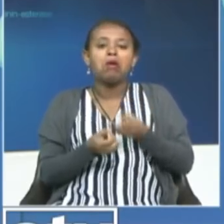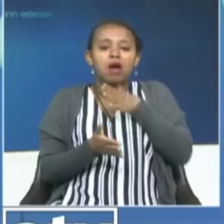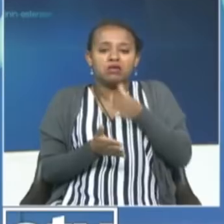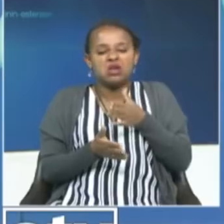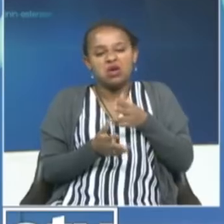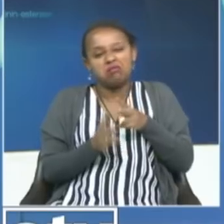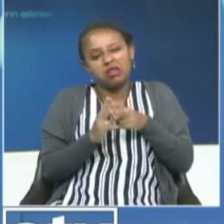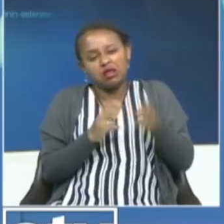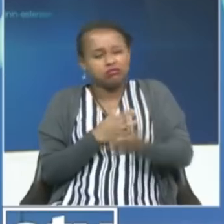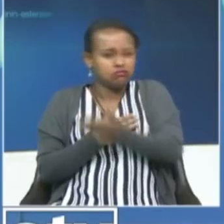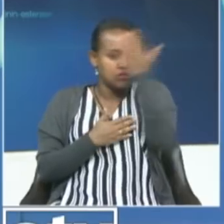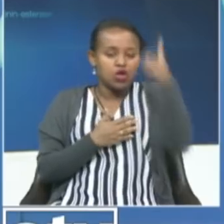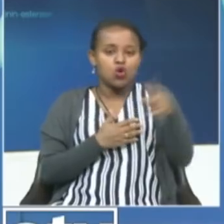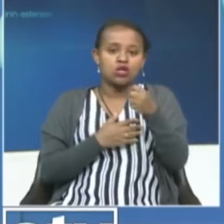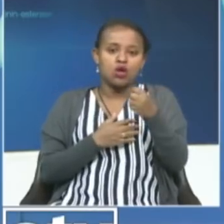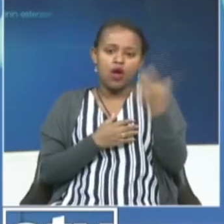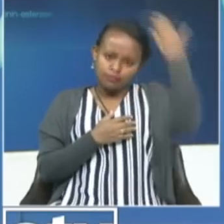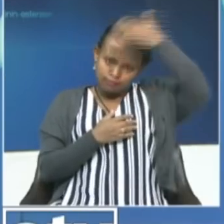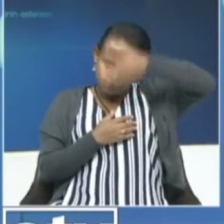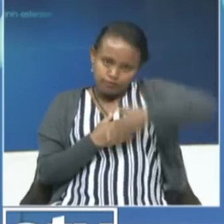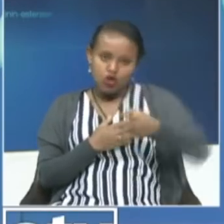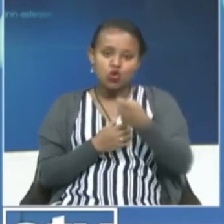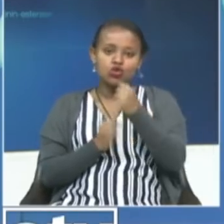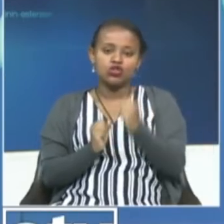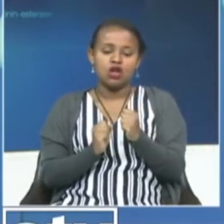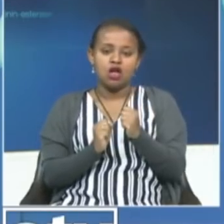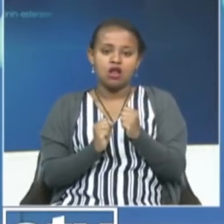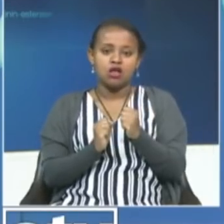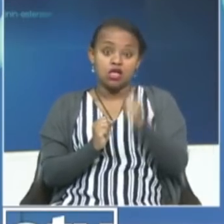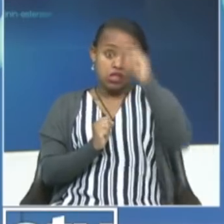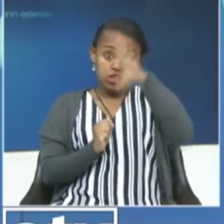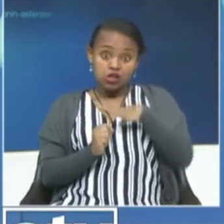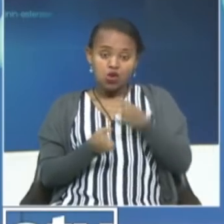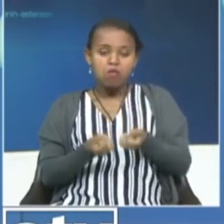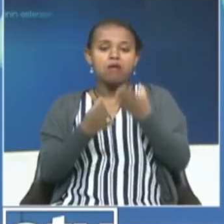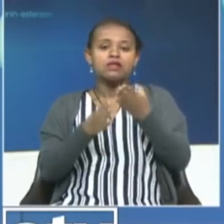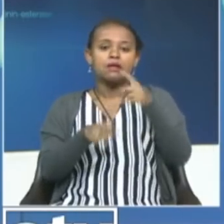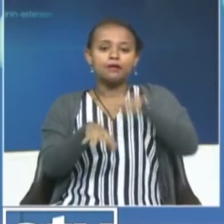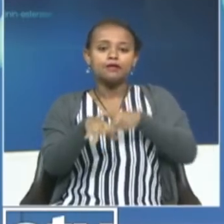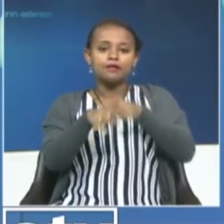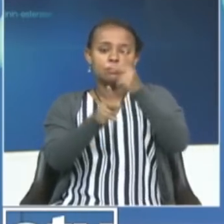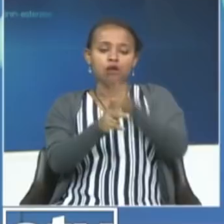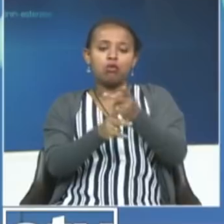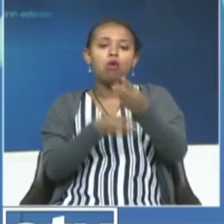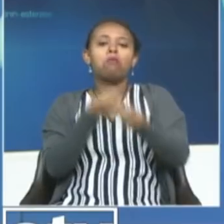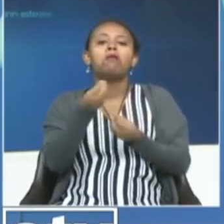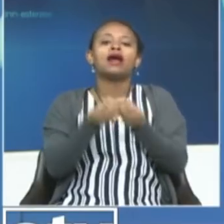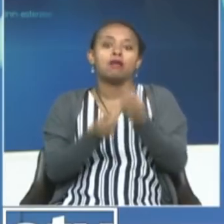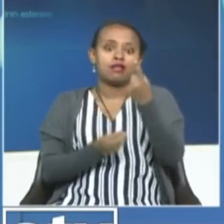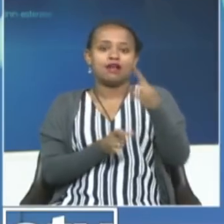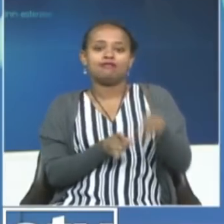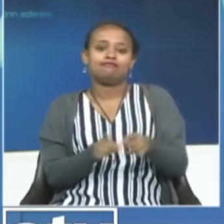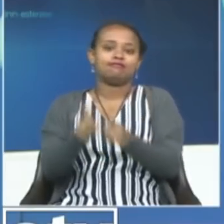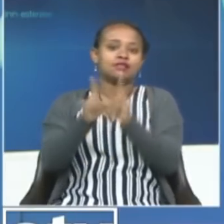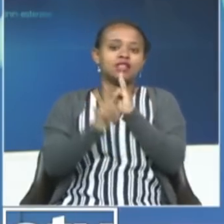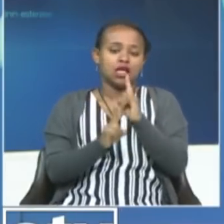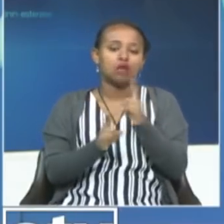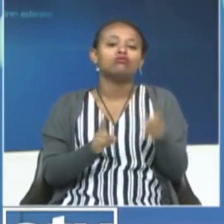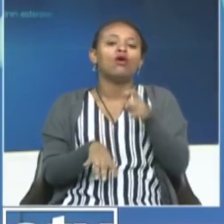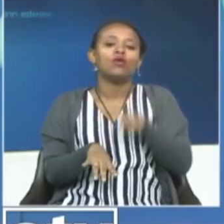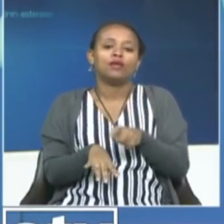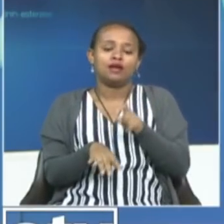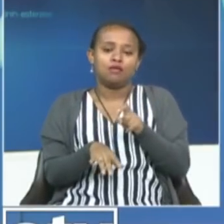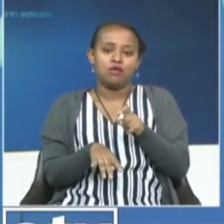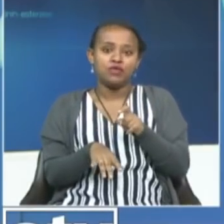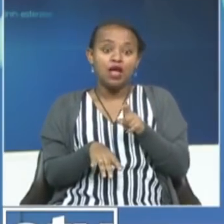በጣም ማለዳ ሊሆን ይችላል ወይ አመሻሽ አካባቢ ሰው የማይበዛበትን ጊዜ ጠብቆ መገበያየት አንደኛው ዘዴ ነው እንግዲህ መሆን የሚገባው።